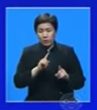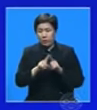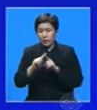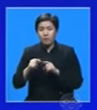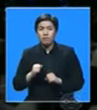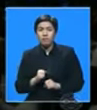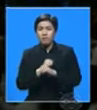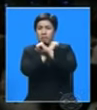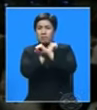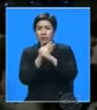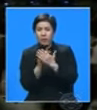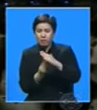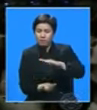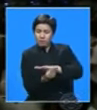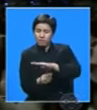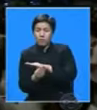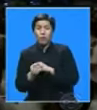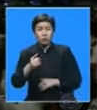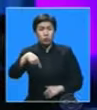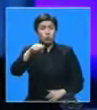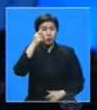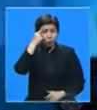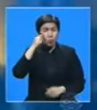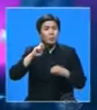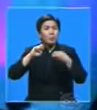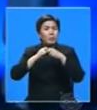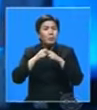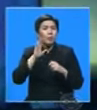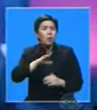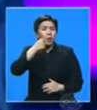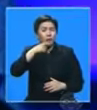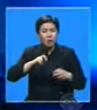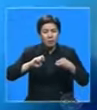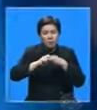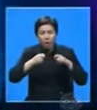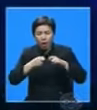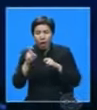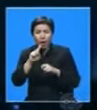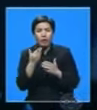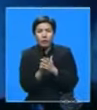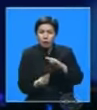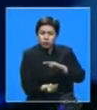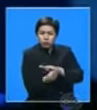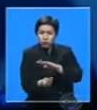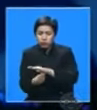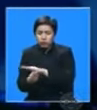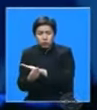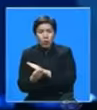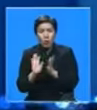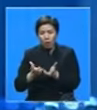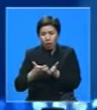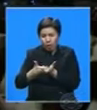ต่อต้านการทุจริตคอร์รัปชันทุกคนทราบดีนะครับว่าเป็นสาเหตุหนึ่งที่ทำให้เกิดความวุ่นวายในบ้านเมืองเกิดความแตกแยกของคนในชา